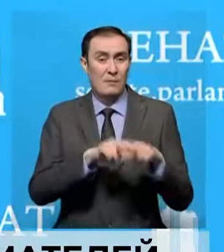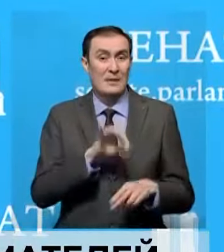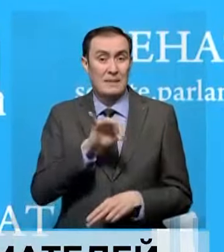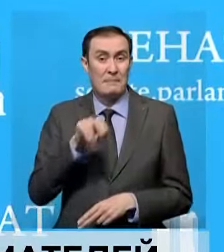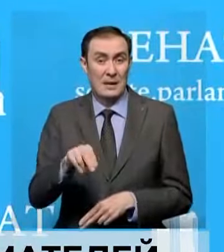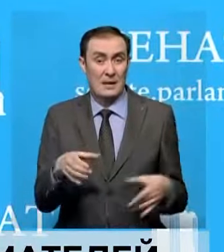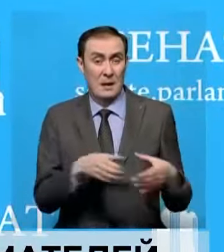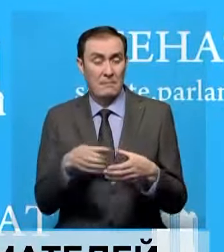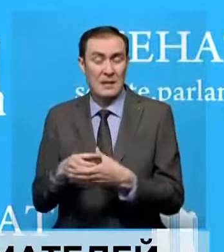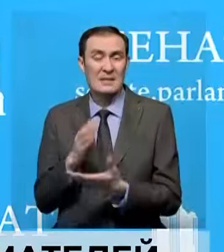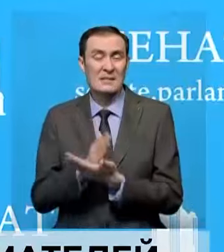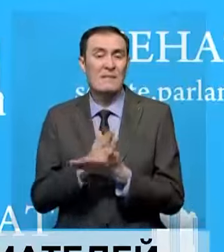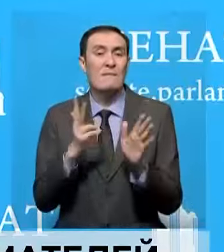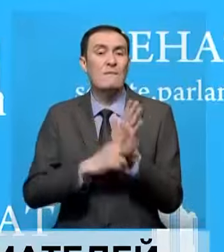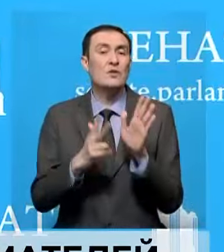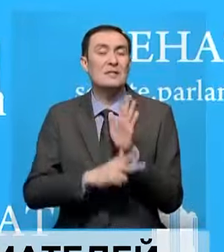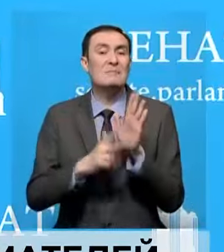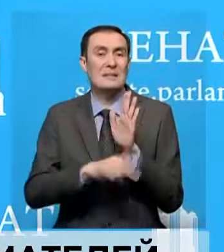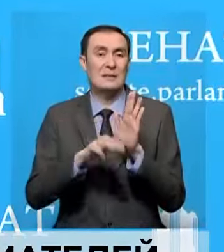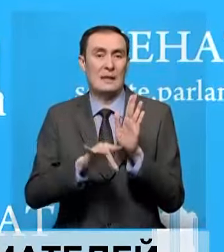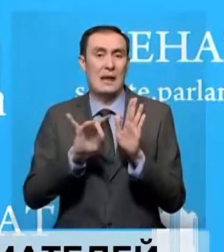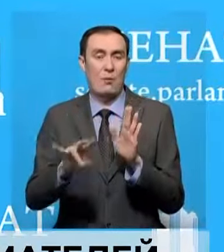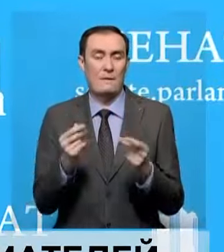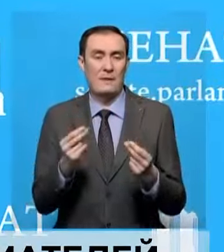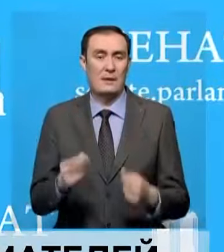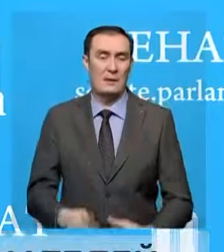ИПшникам, составляют 80 триллионов.